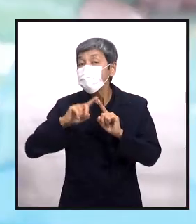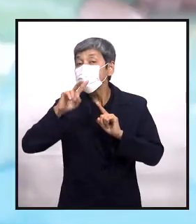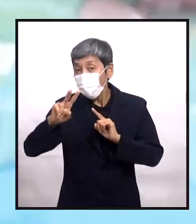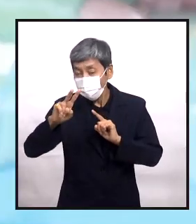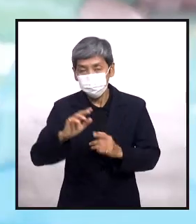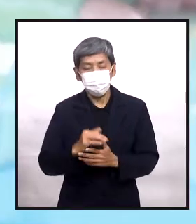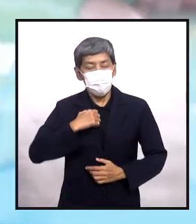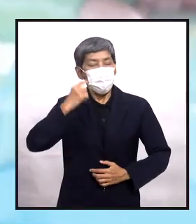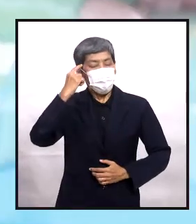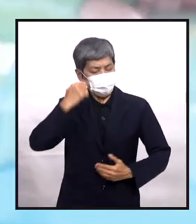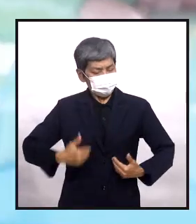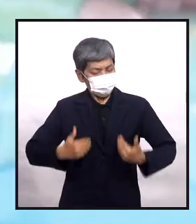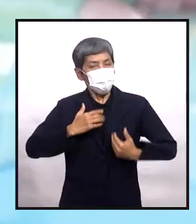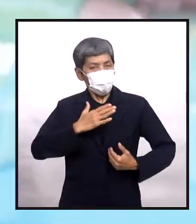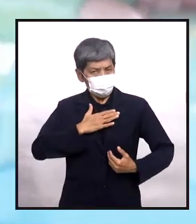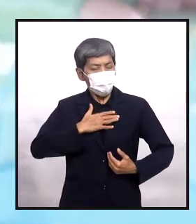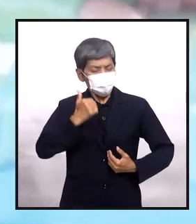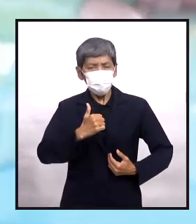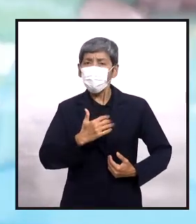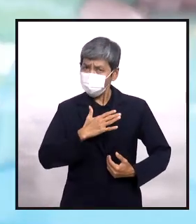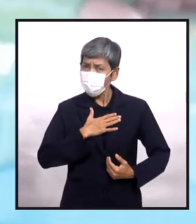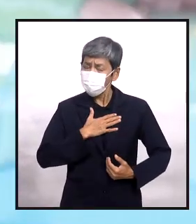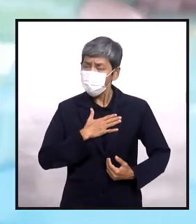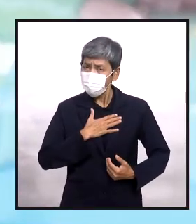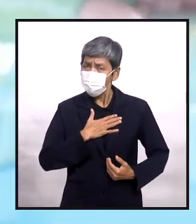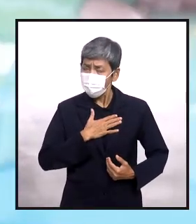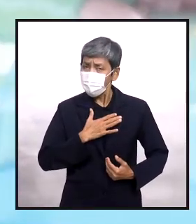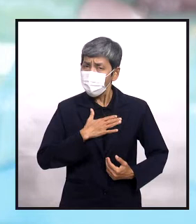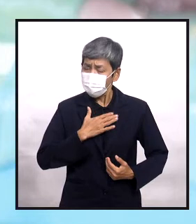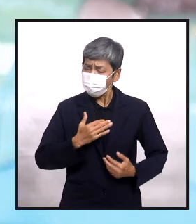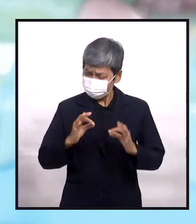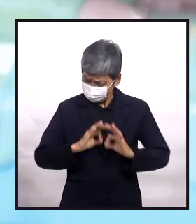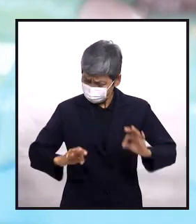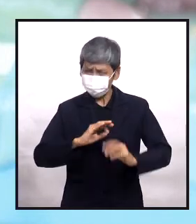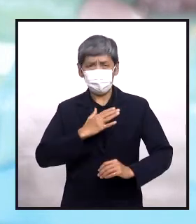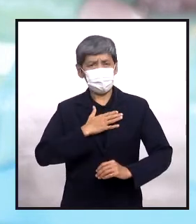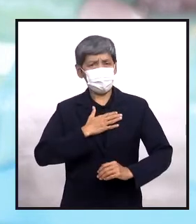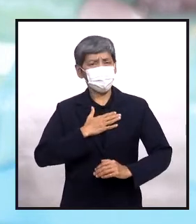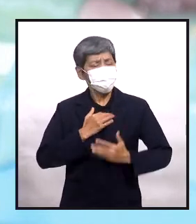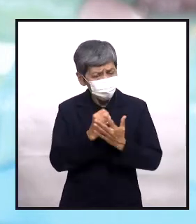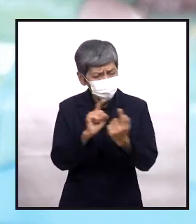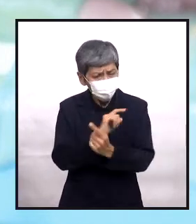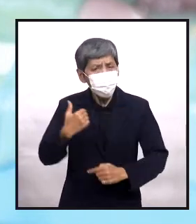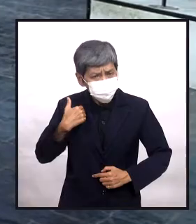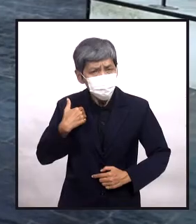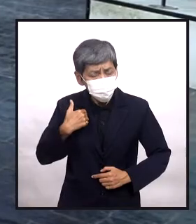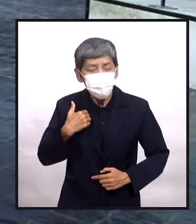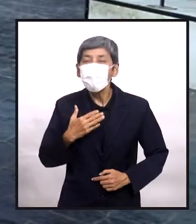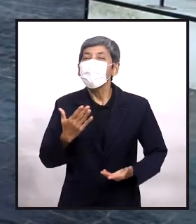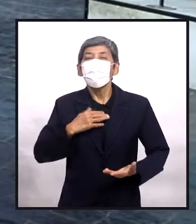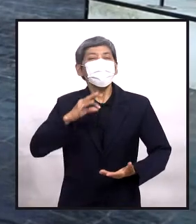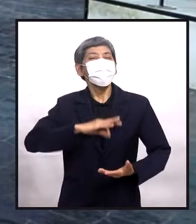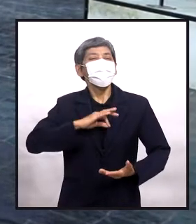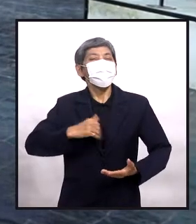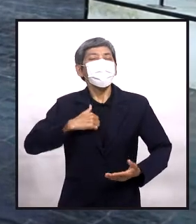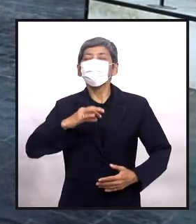องเนี่ยคุณจะได้ตระหนักรู้คุณค่าในตัวเองด้วยว่าสุดท้ายเลยอ๋อเนี่ยฉันมีค่ากับสังคมแบบนี้นะเพราะพอเ